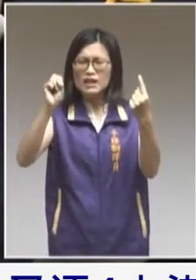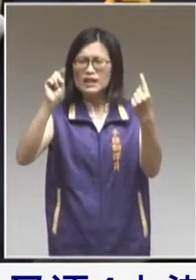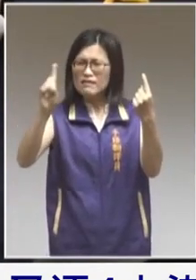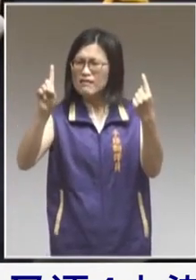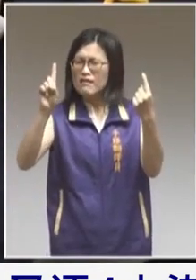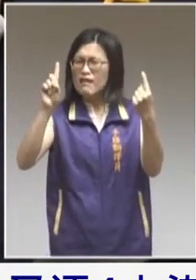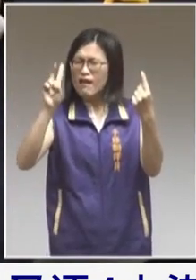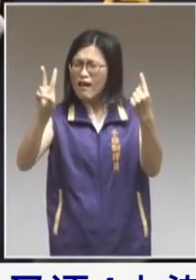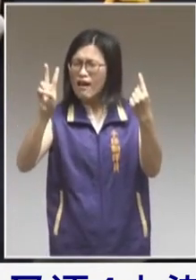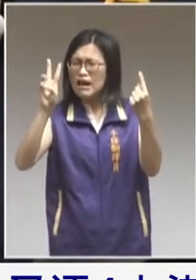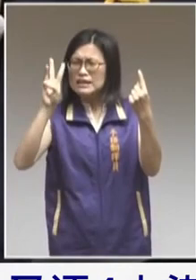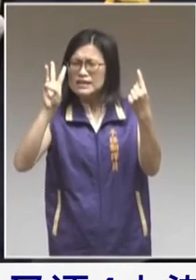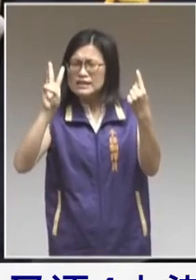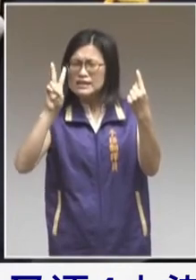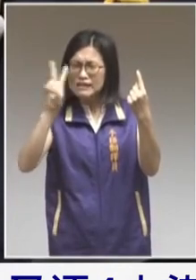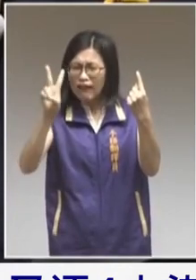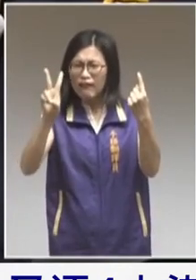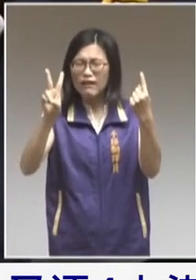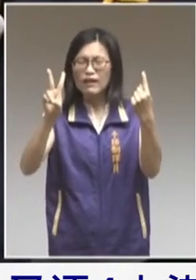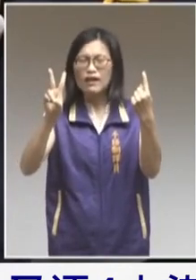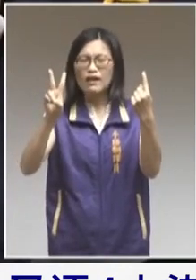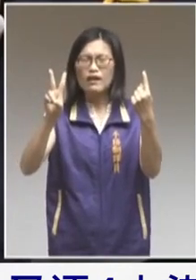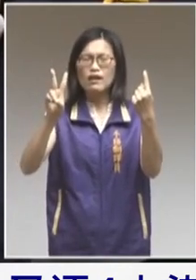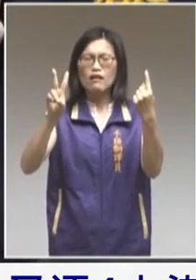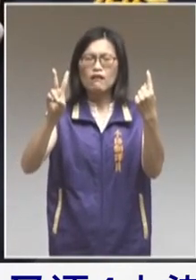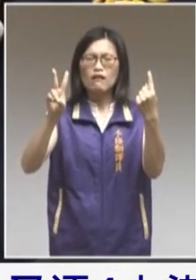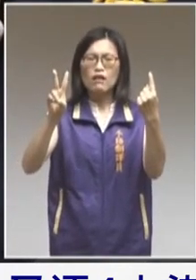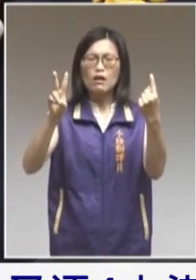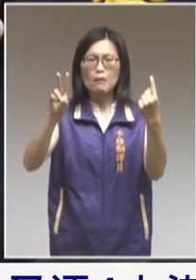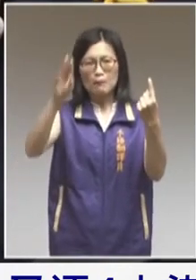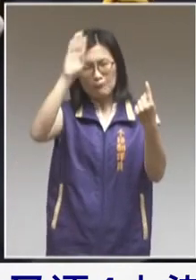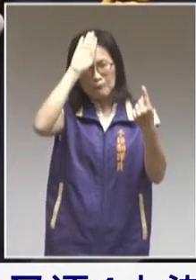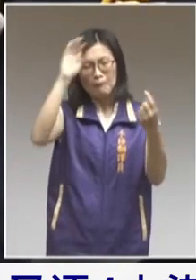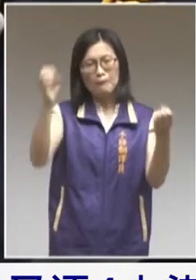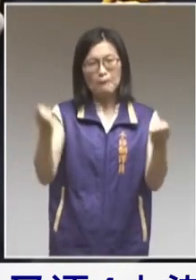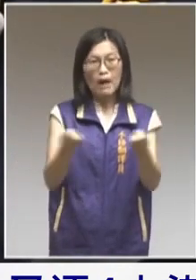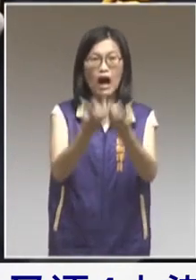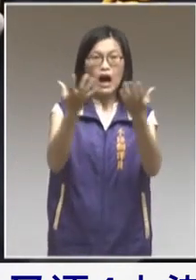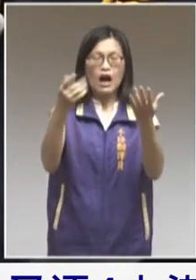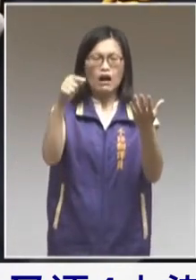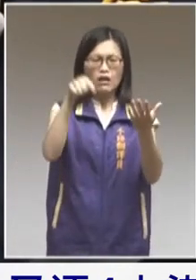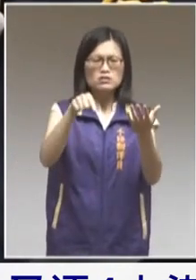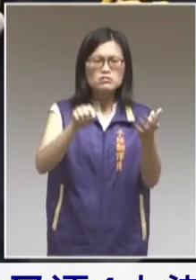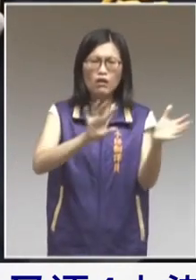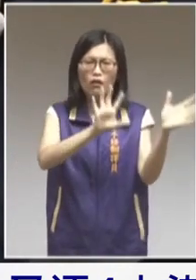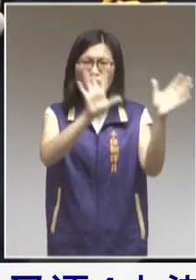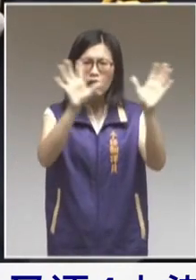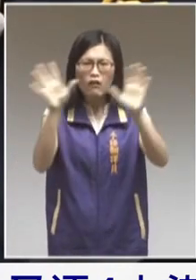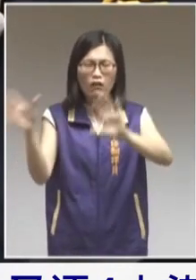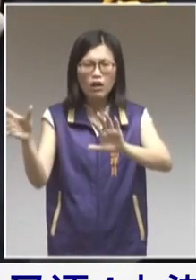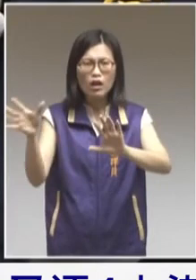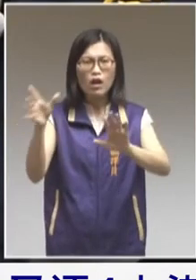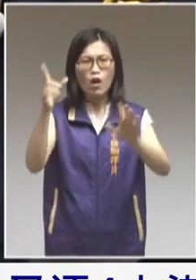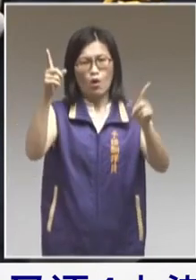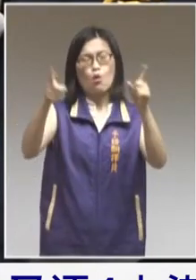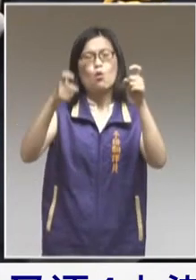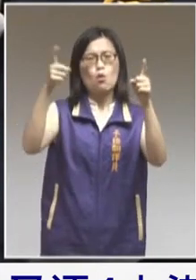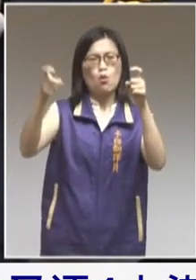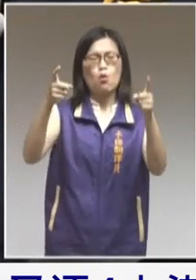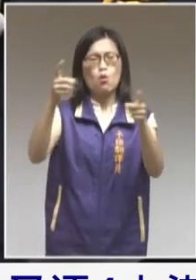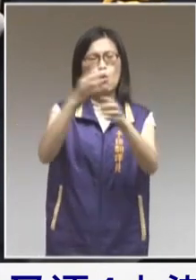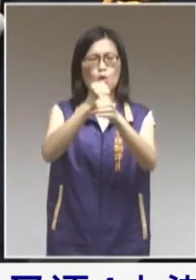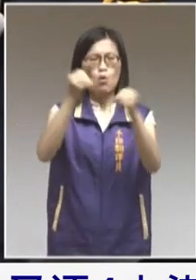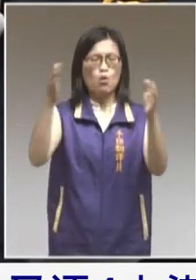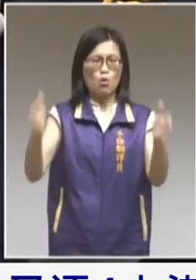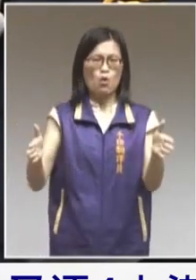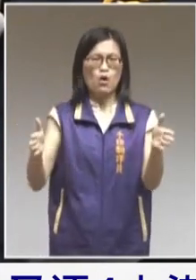19380、19381、19382。就在这个聚会里面发生，那这样的一个情形，其实在过年期间经